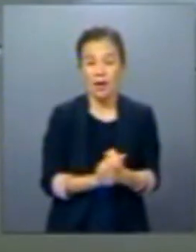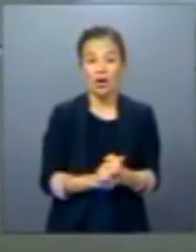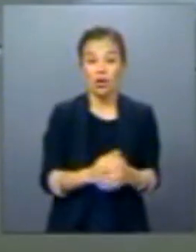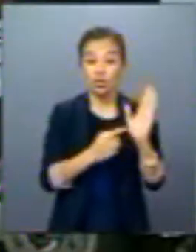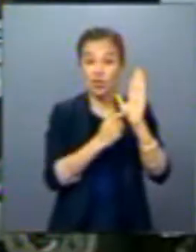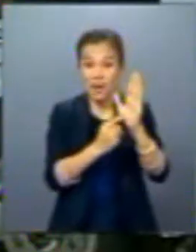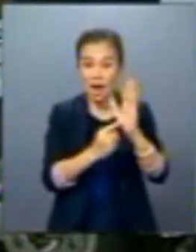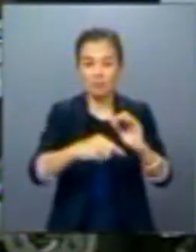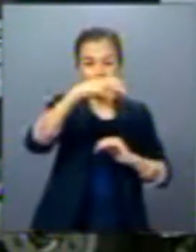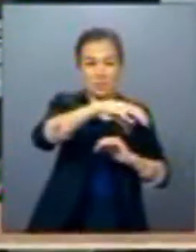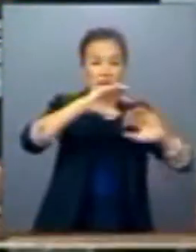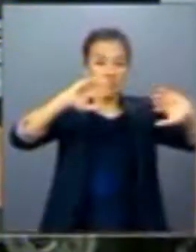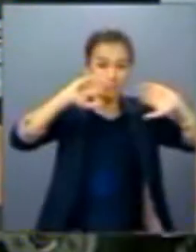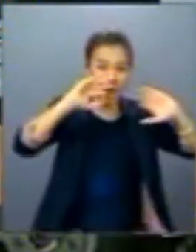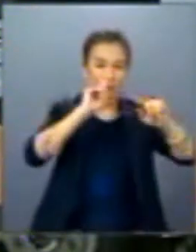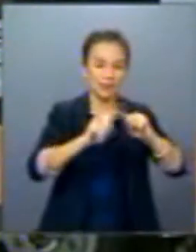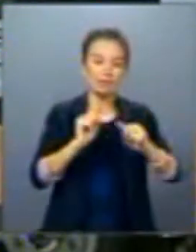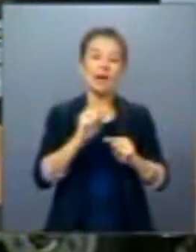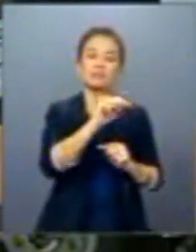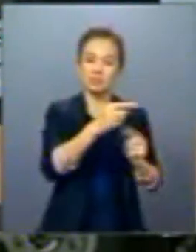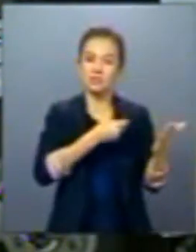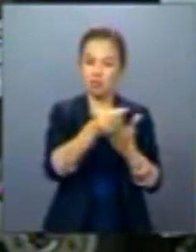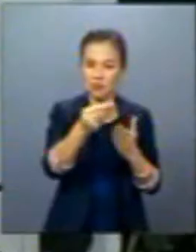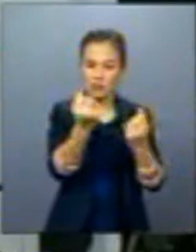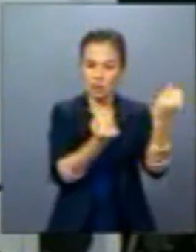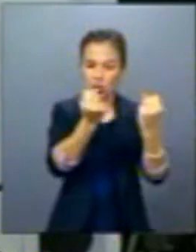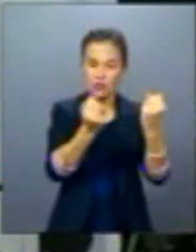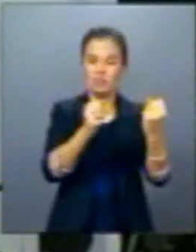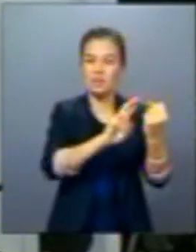าประมาณ20%ของรถยนต์ใหม่ค่ะ